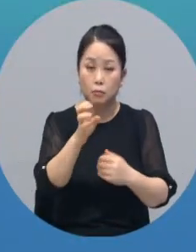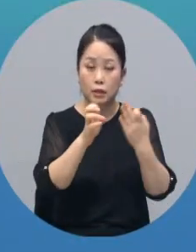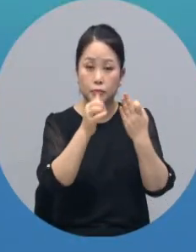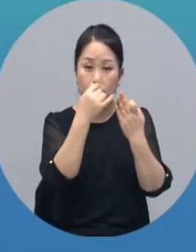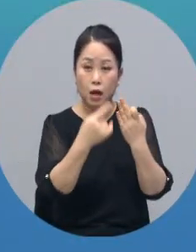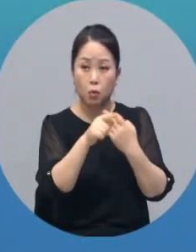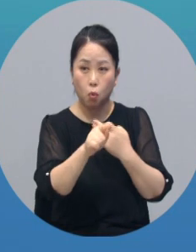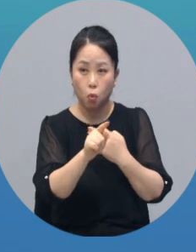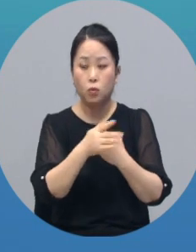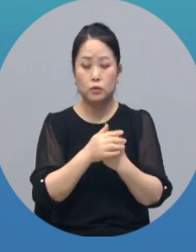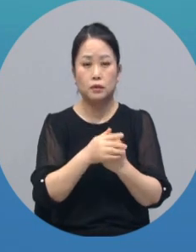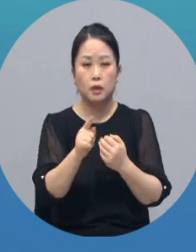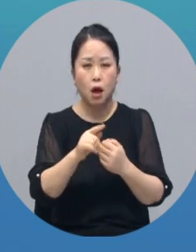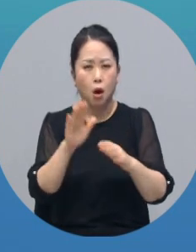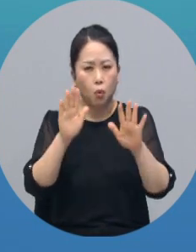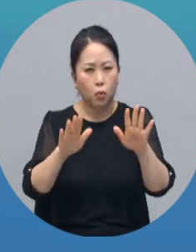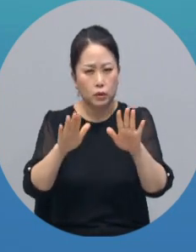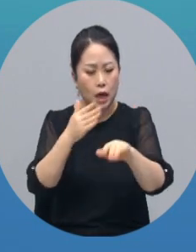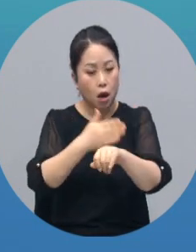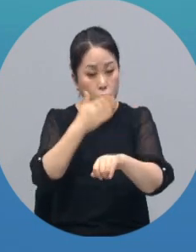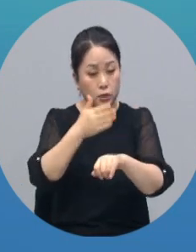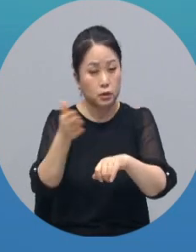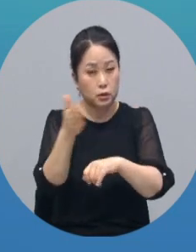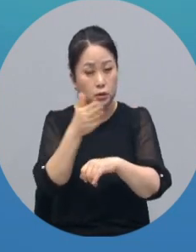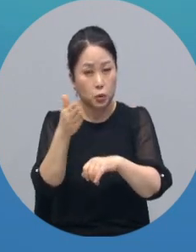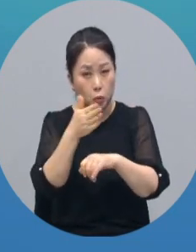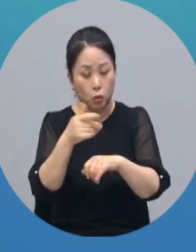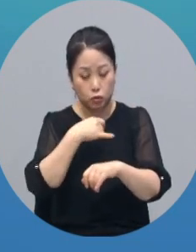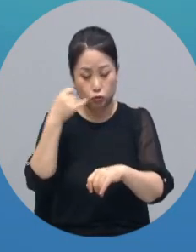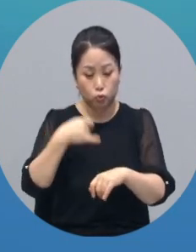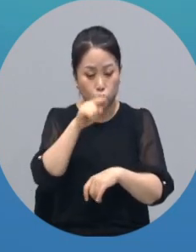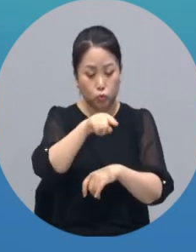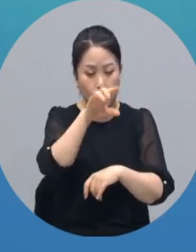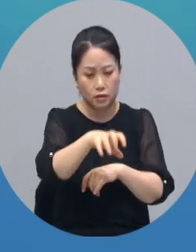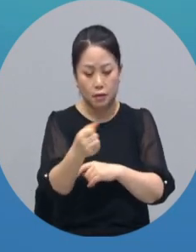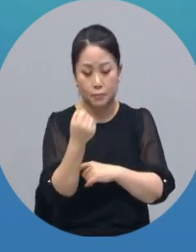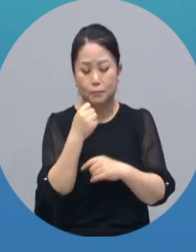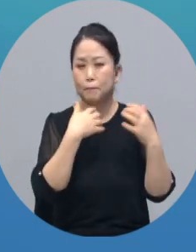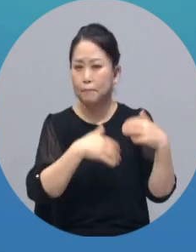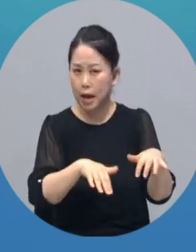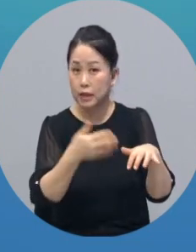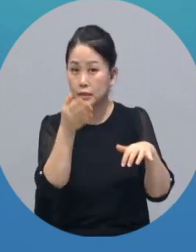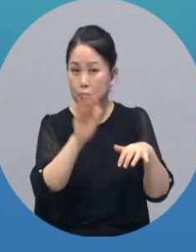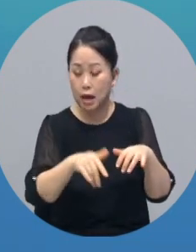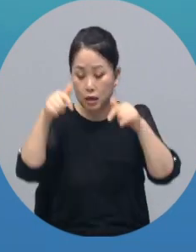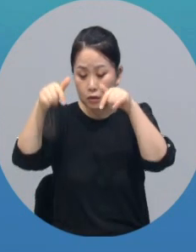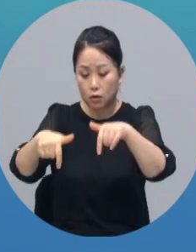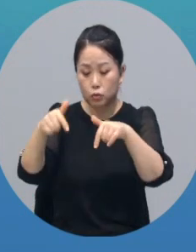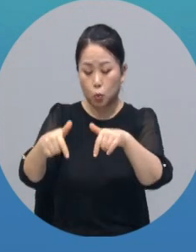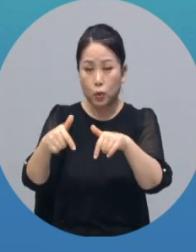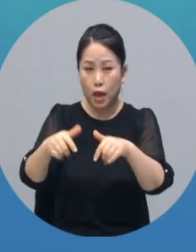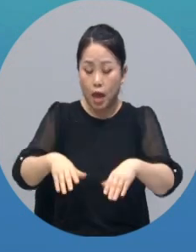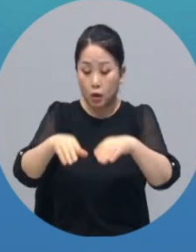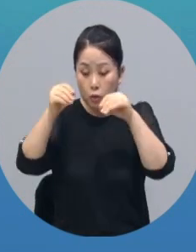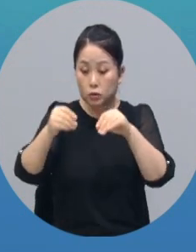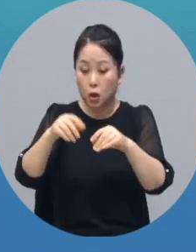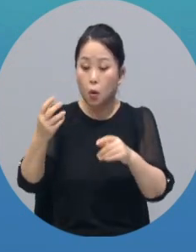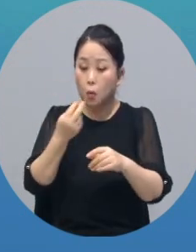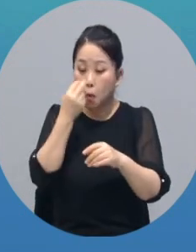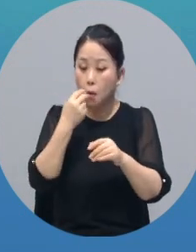상하이 부근에서 열대저압부로 약화됐습니다. 다만 서쪽 건조한 공기에 막히면서 한반도 쪽으로 방향을